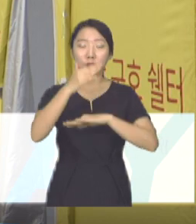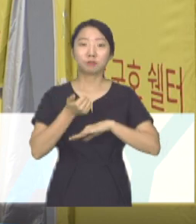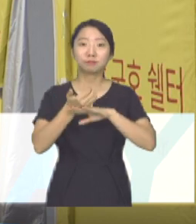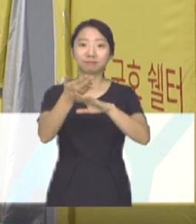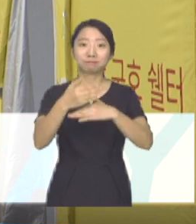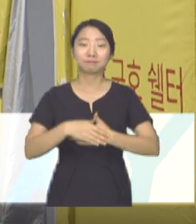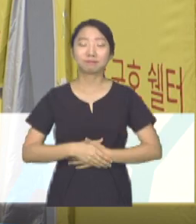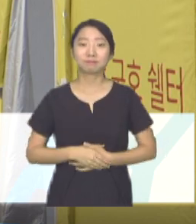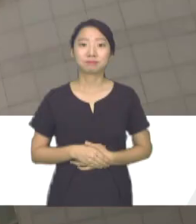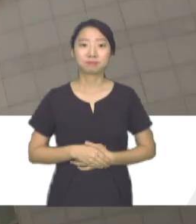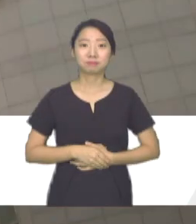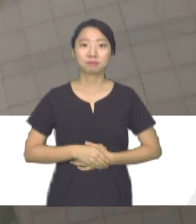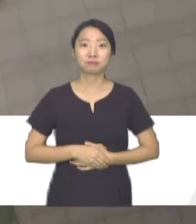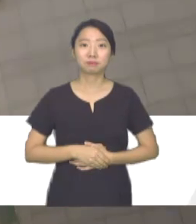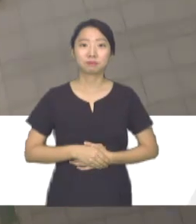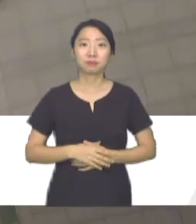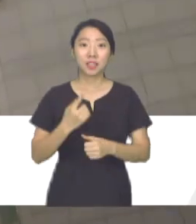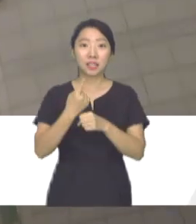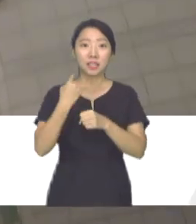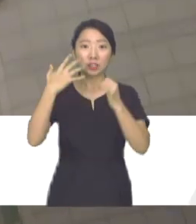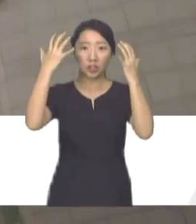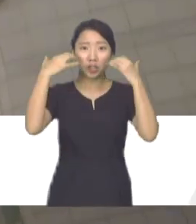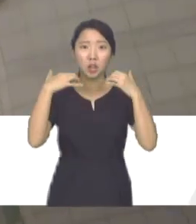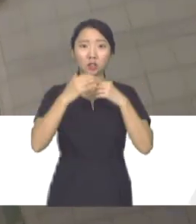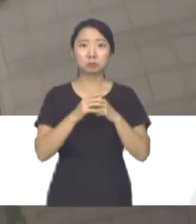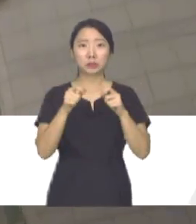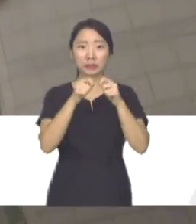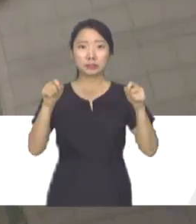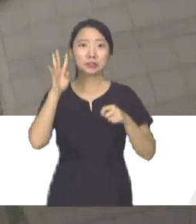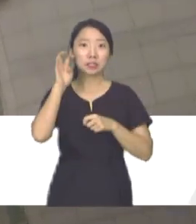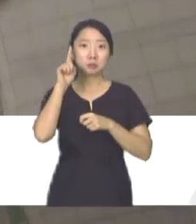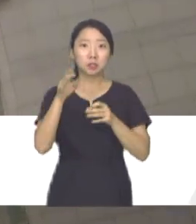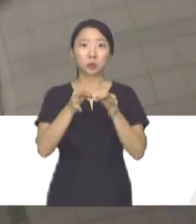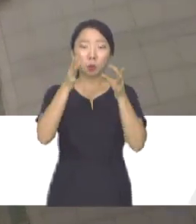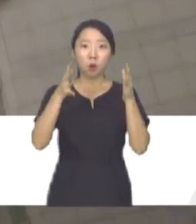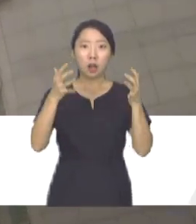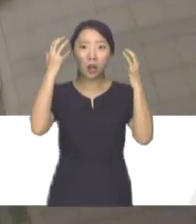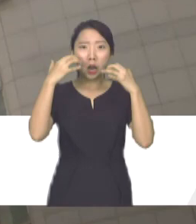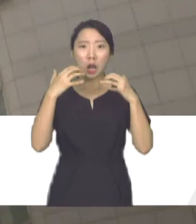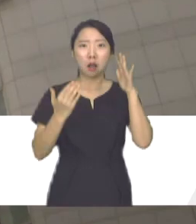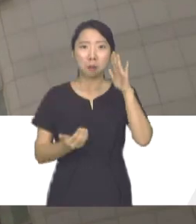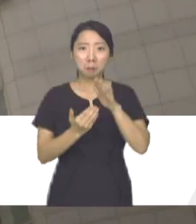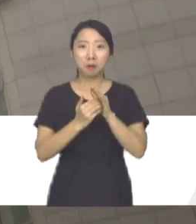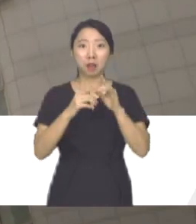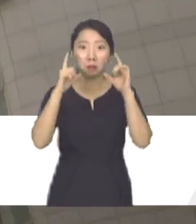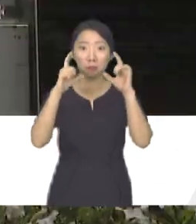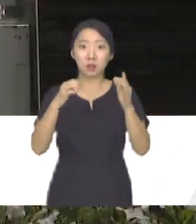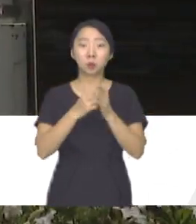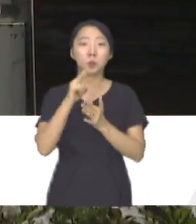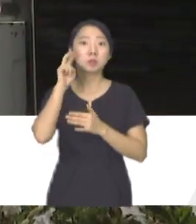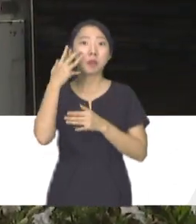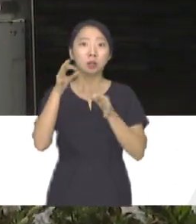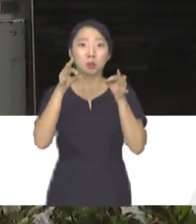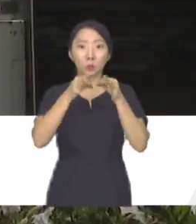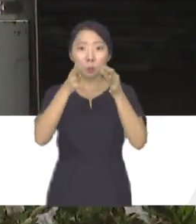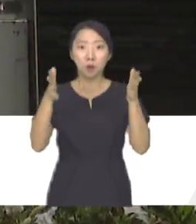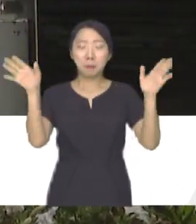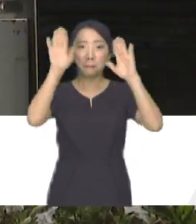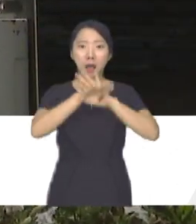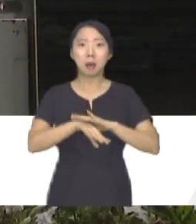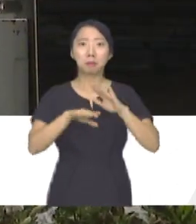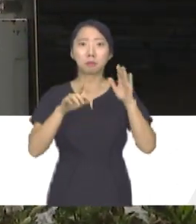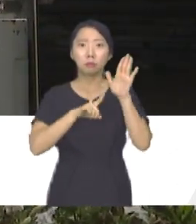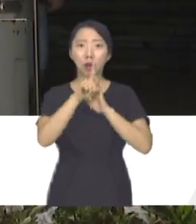전해드립니다 지난해 여름 최장 4 11일간 폭염특보가 발효 되고 28일간 10 대화가 이어졌습니다